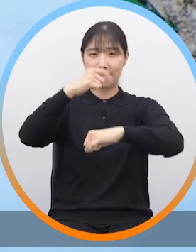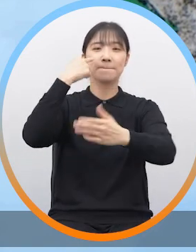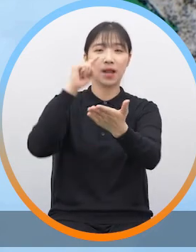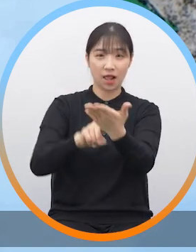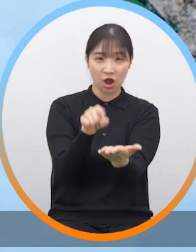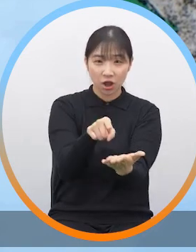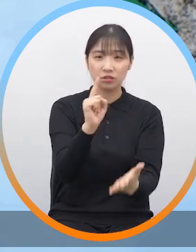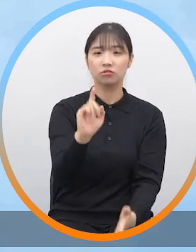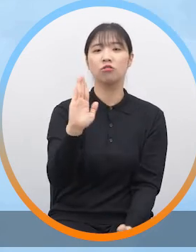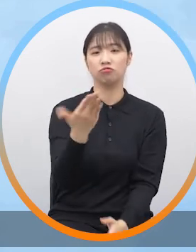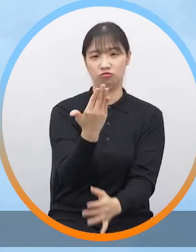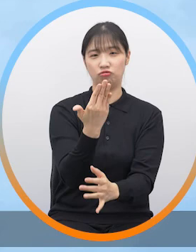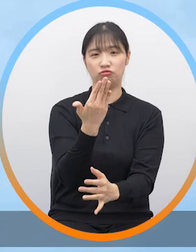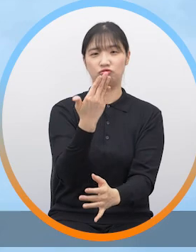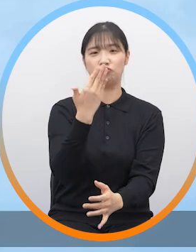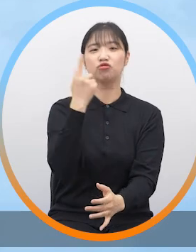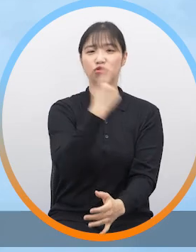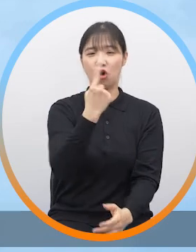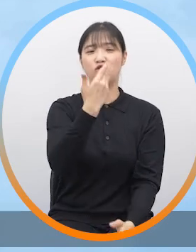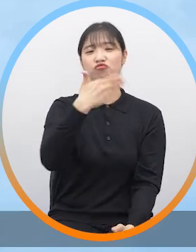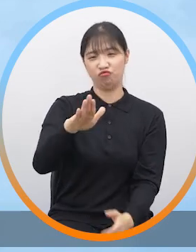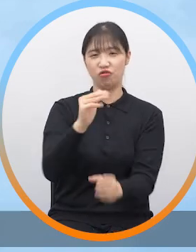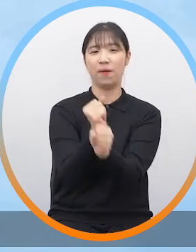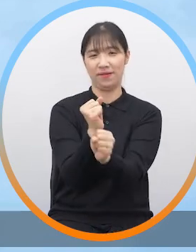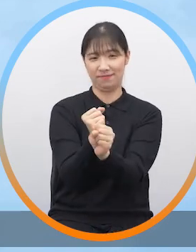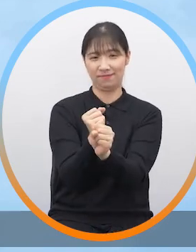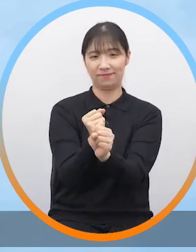1009년에 만들어졌습니다. 이처럼 11세기에